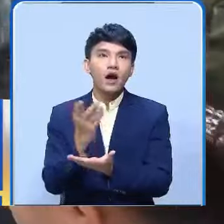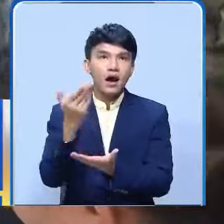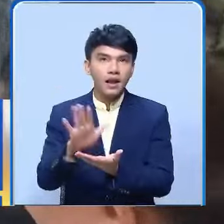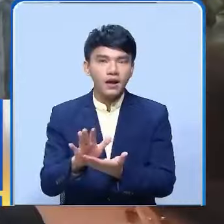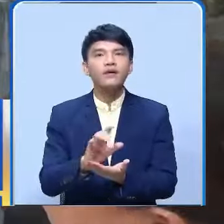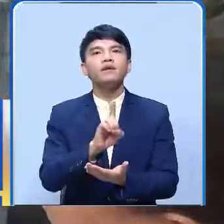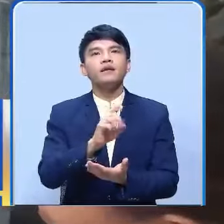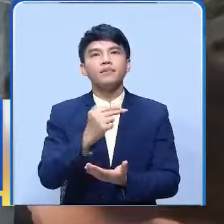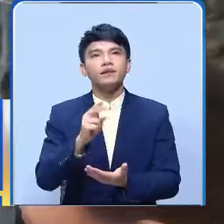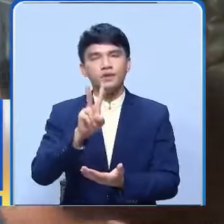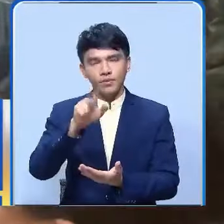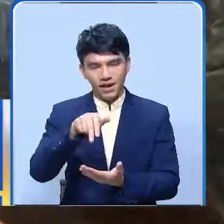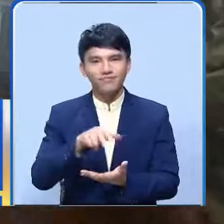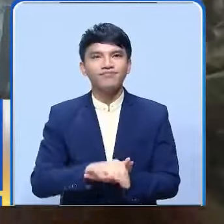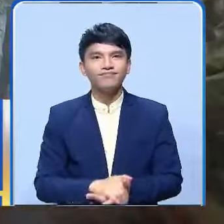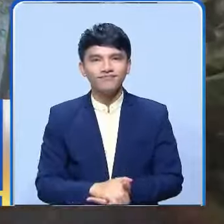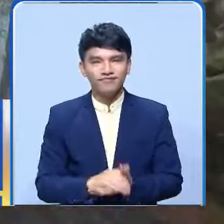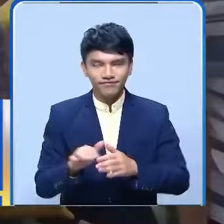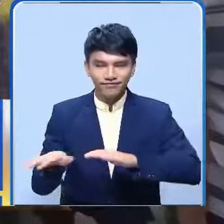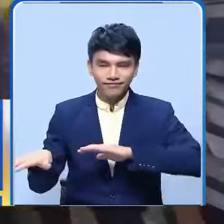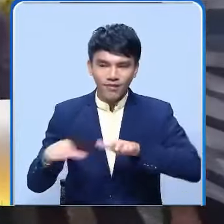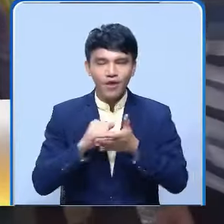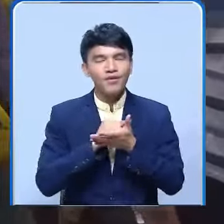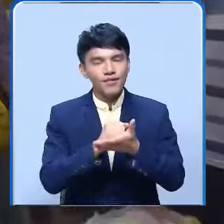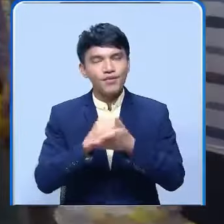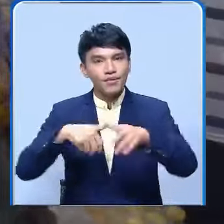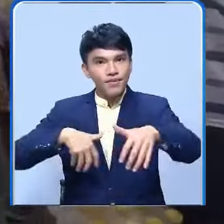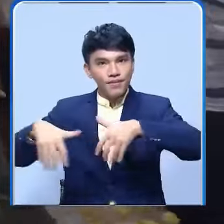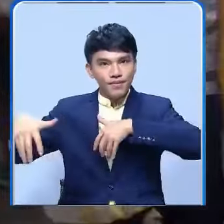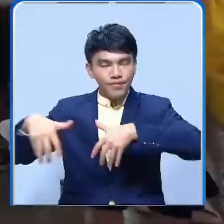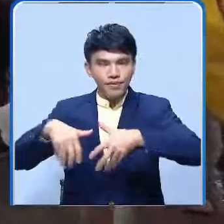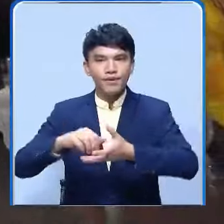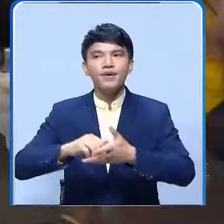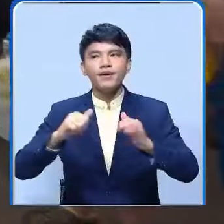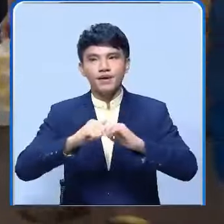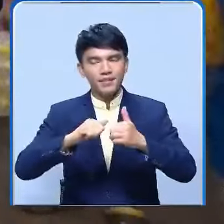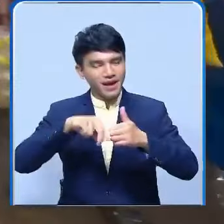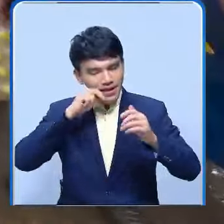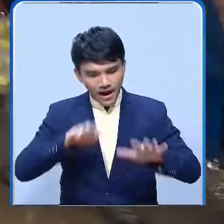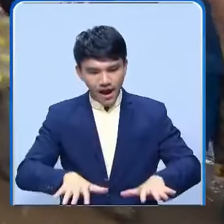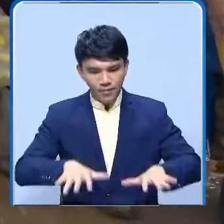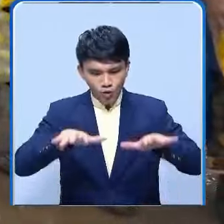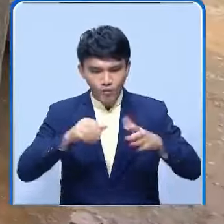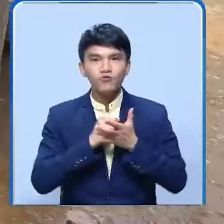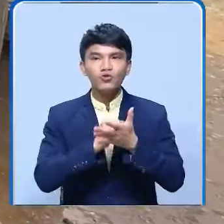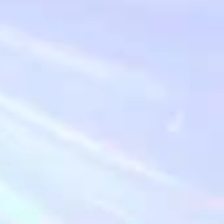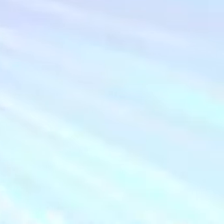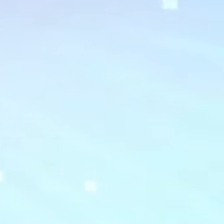า 12,000 ชุดและพร้อมให้ความช่วยเหลือประชาชนที่ได้รับผลกระทบอย่างต่อเนื่องครับ